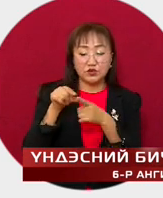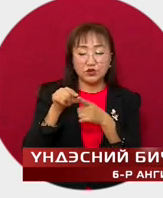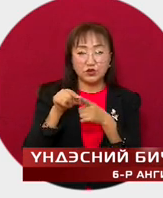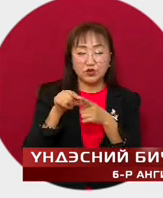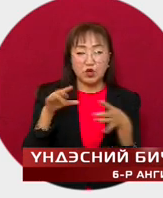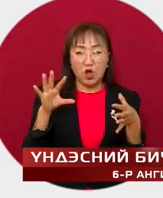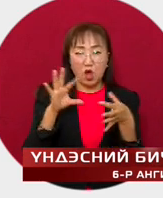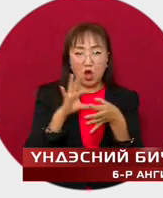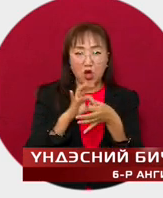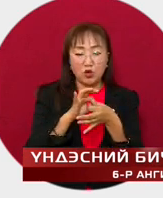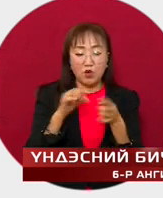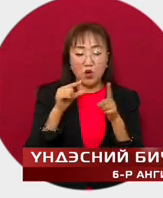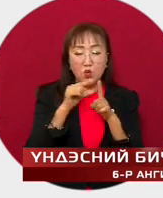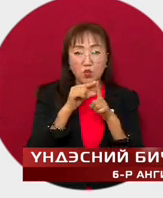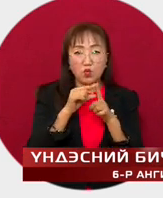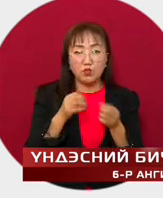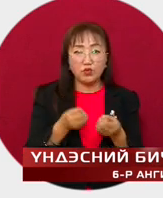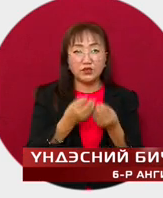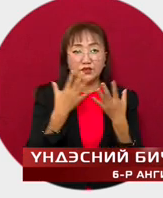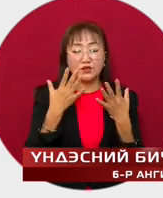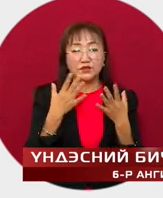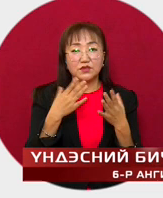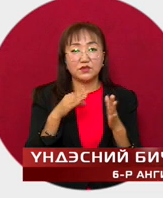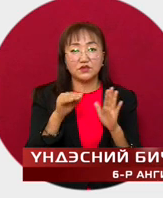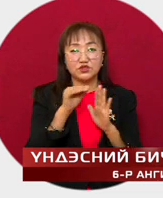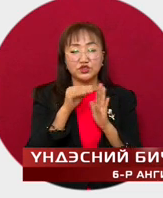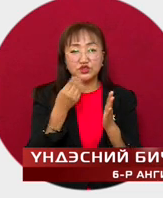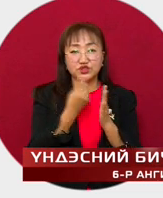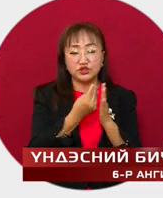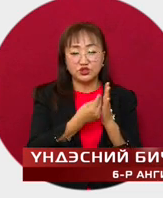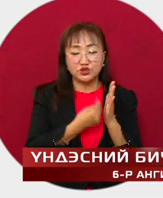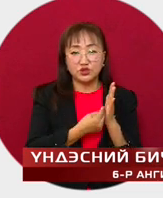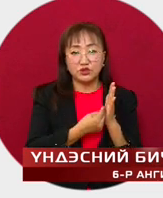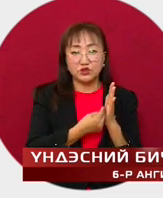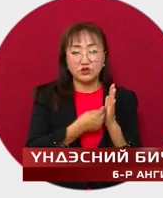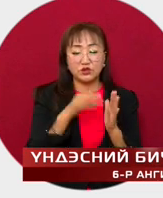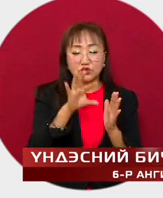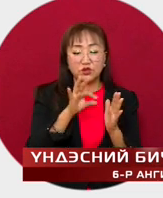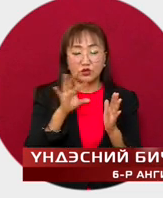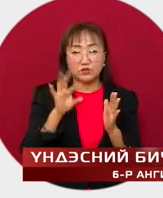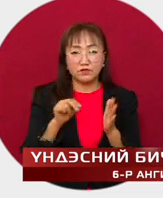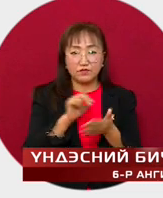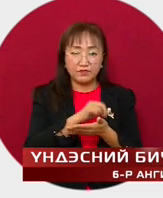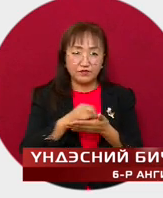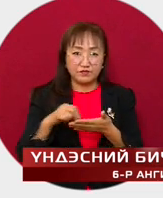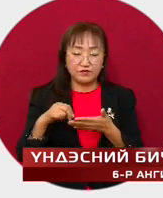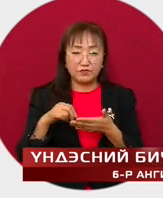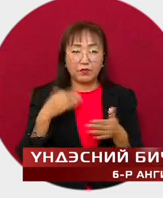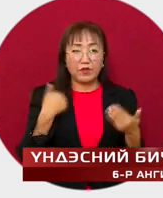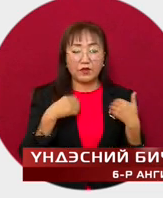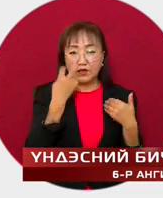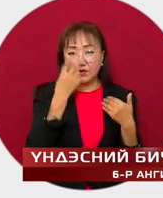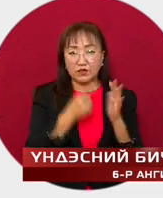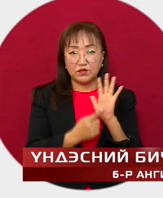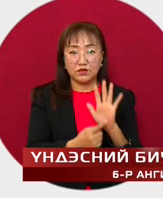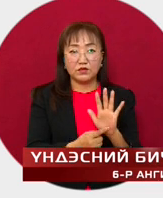эндээс дүрмийн тохиолдол бүрт тохирох жишээ 1-1-ийг сонгон бичиж багштай үзүүлээрэй. За 3-р